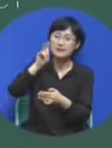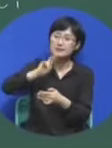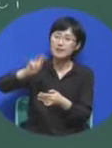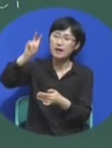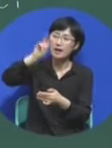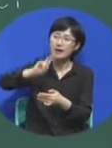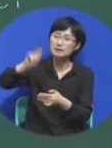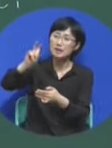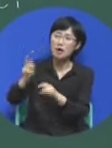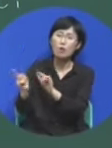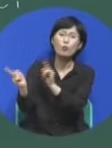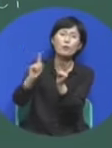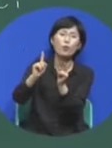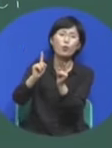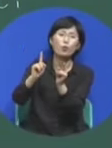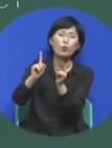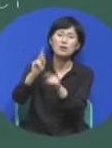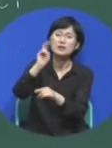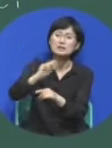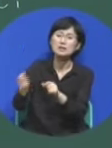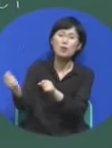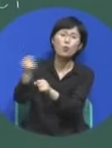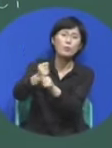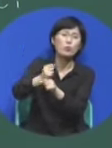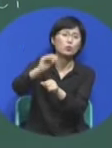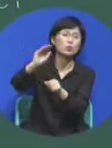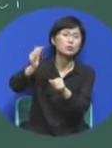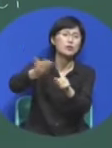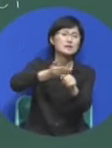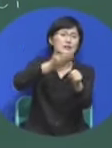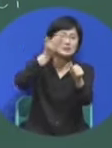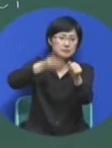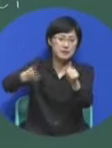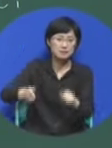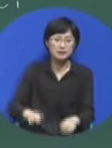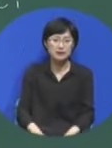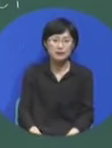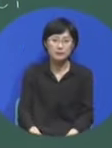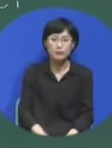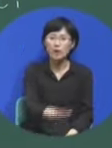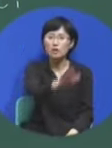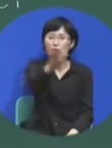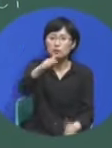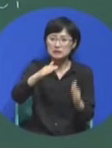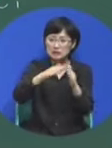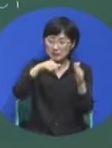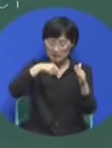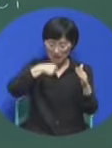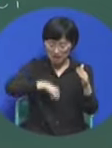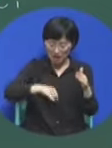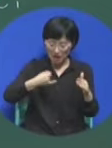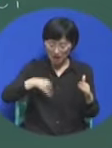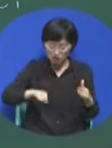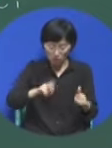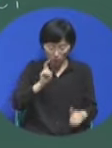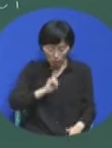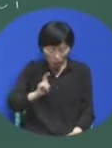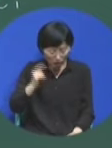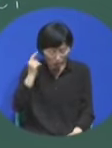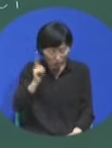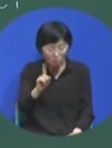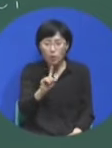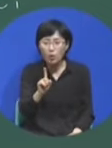因为我们所有的人们的心里能够恢复赞美的祝福. 여러분의 자녀 중에 그런 자녀가 있으면 찬양이 어떤 의미가 있는지를 좀 잘 이야기해 주세요.